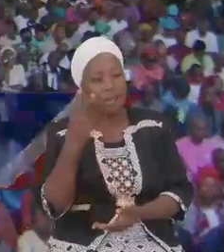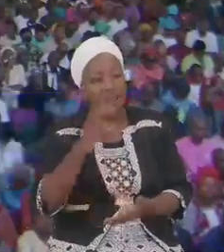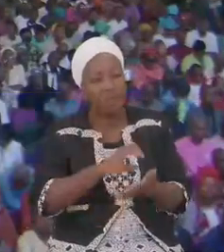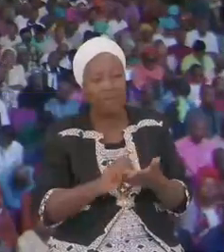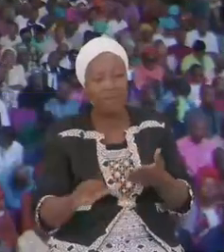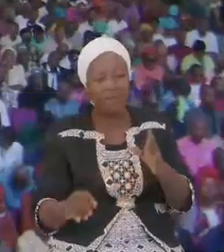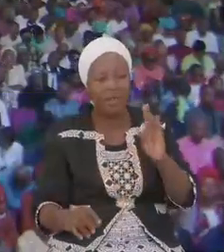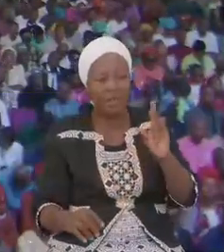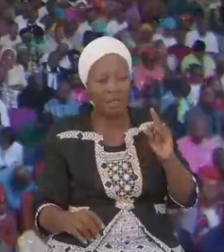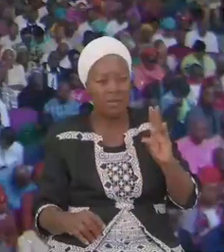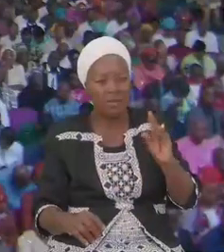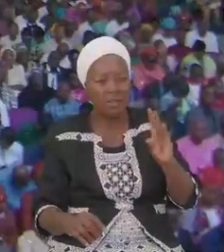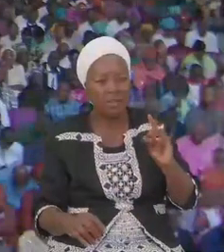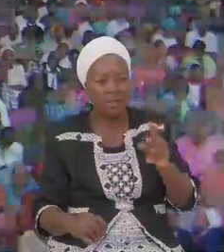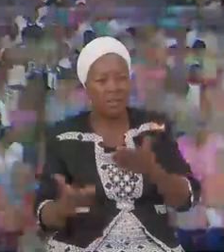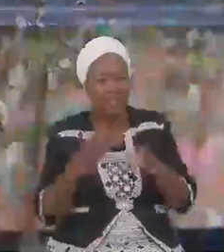Verset 17.